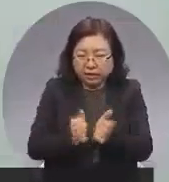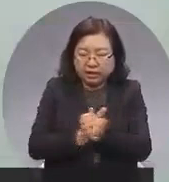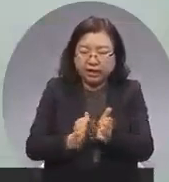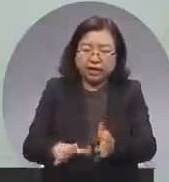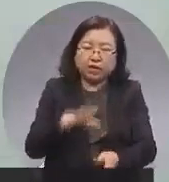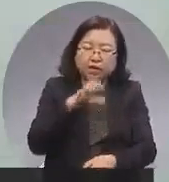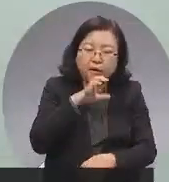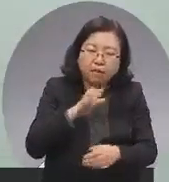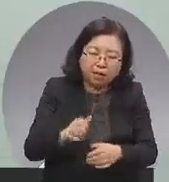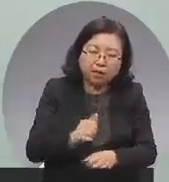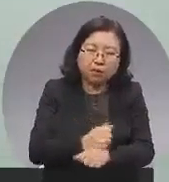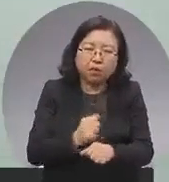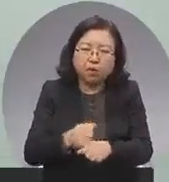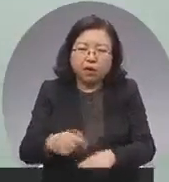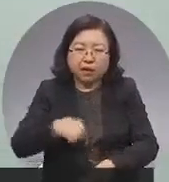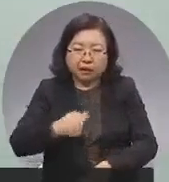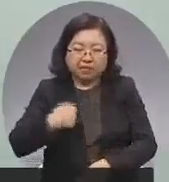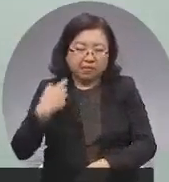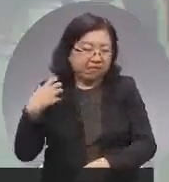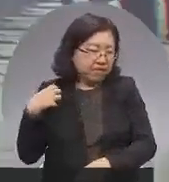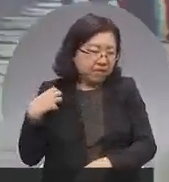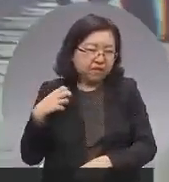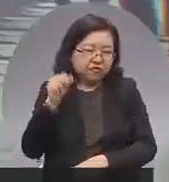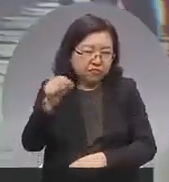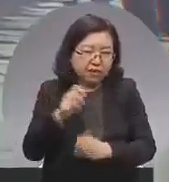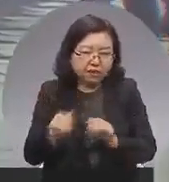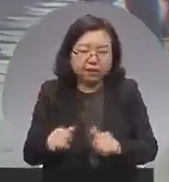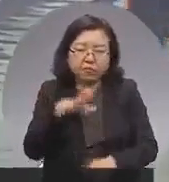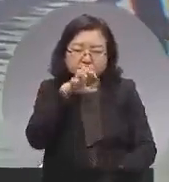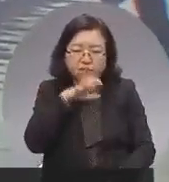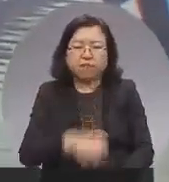이어지고 있습니다 신병 관 기자입니다